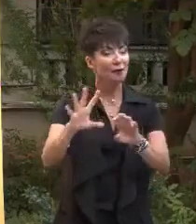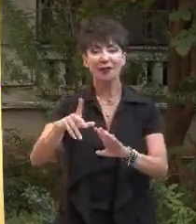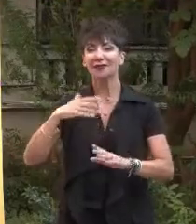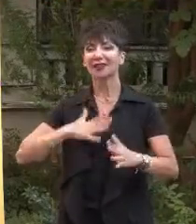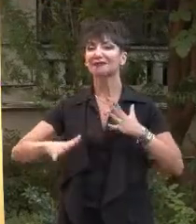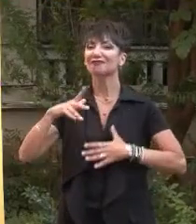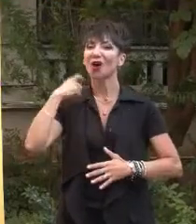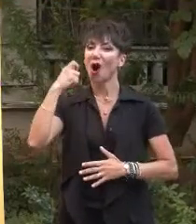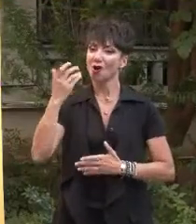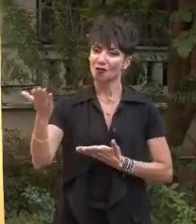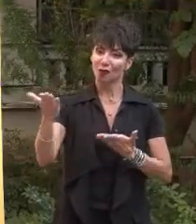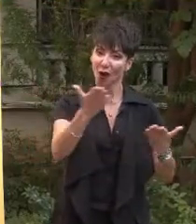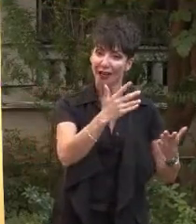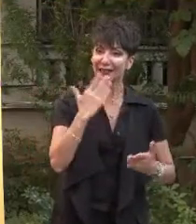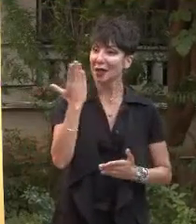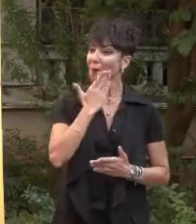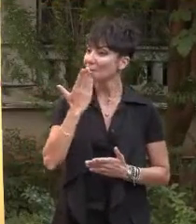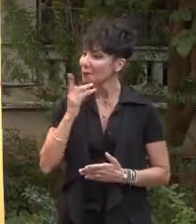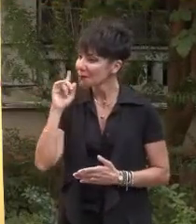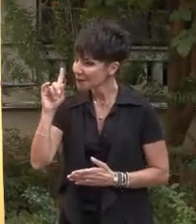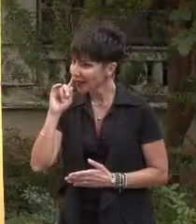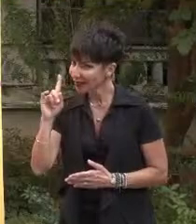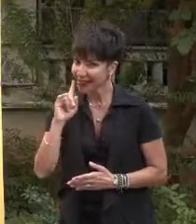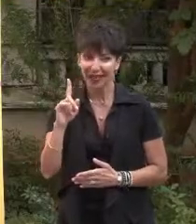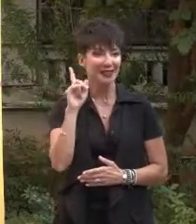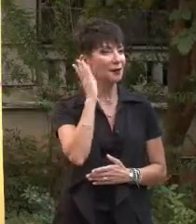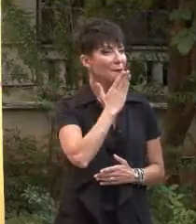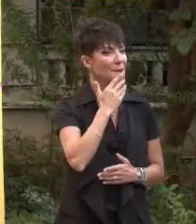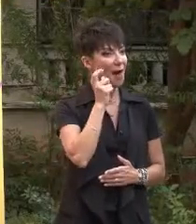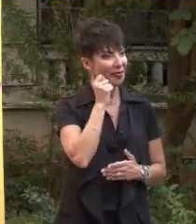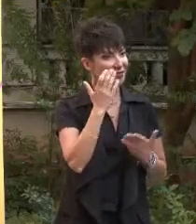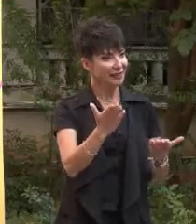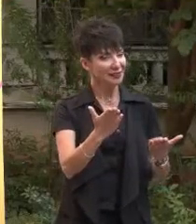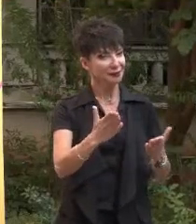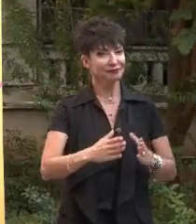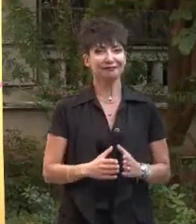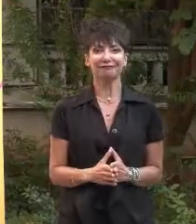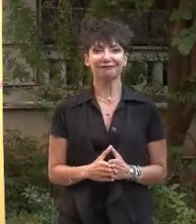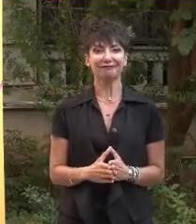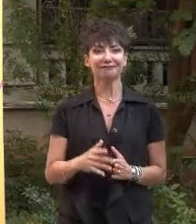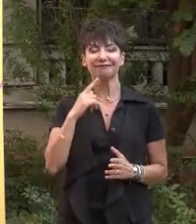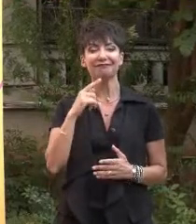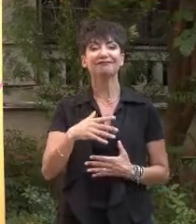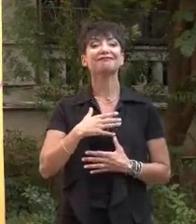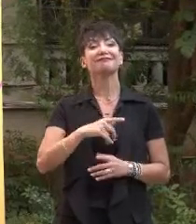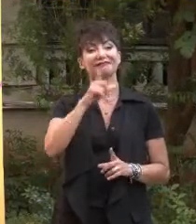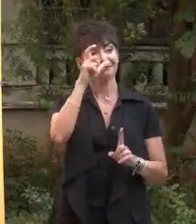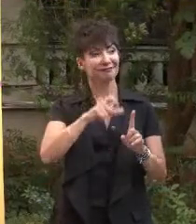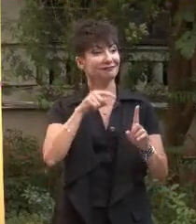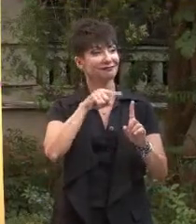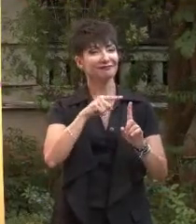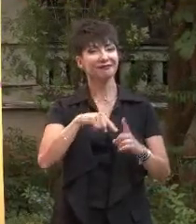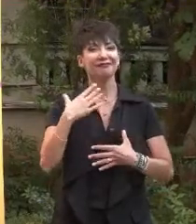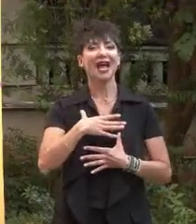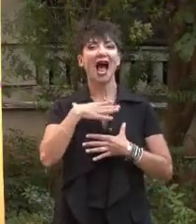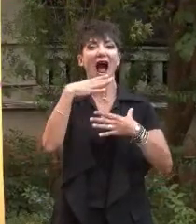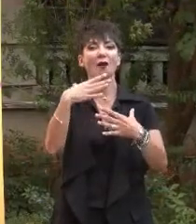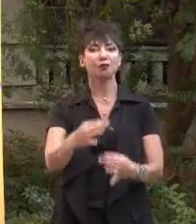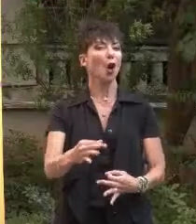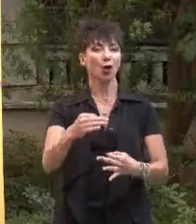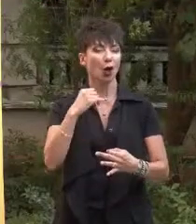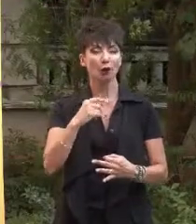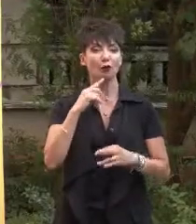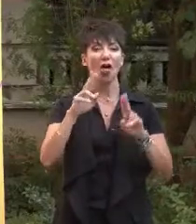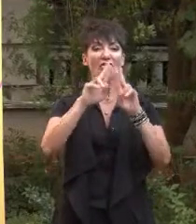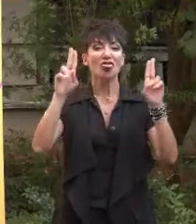γονείς, αγαπητοί μαθητές, μαθήτριες. Ακόμα, αξιότιμε κύριε Αλμπέρτο Μποκανέγκρα, εκπρόσωπος